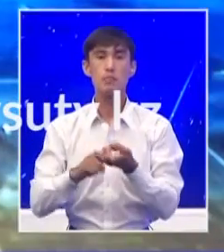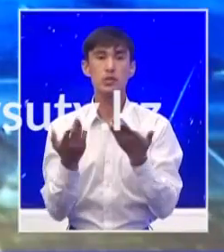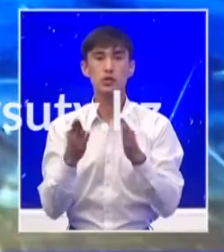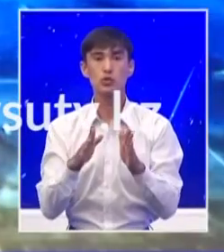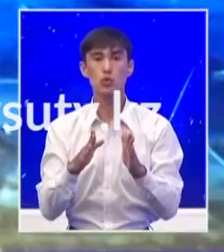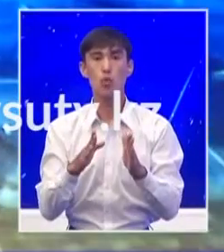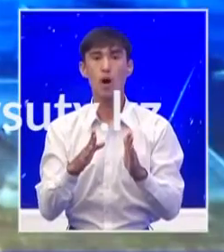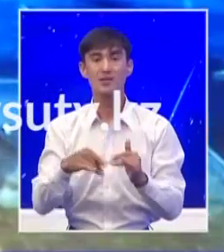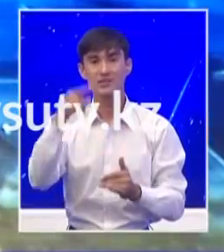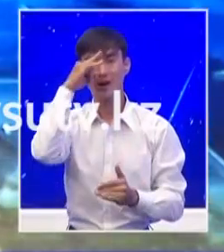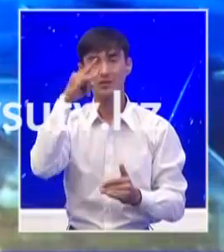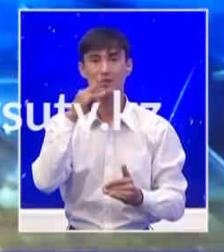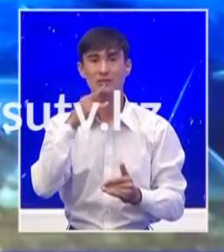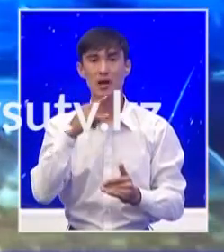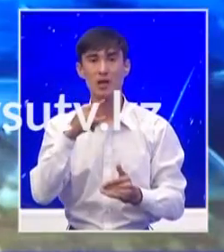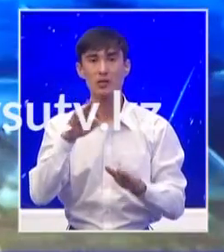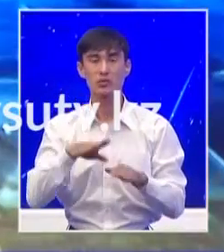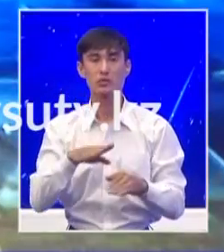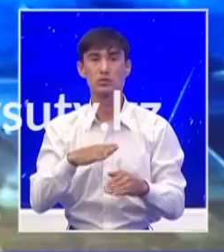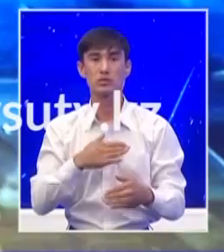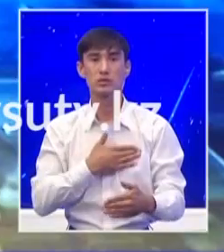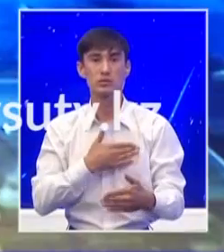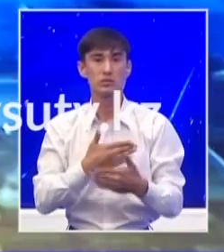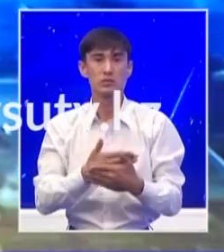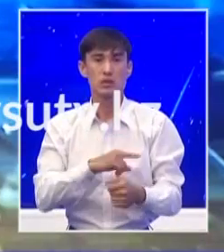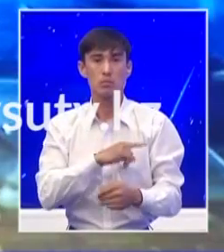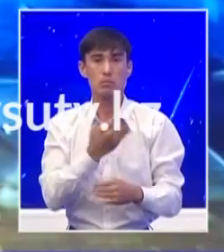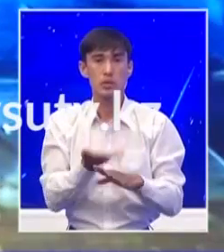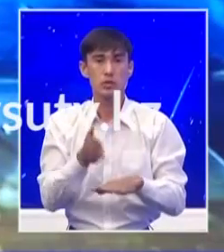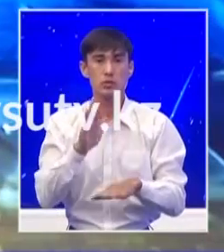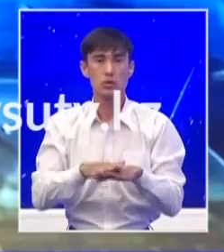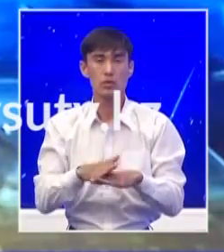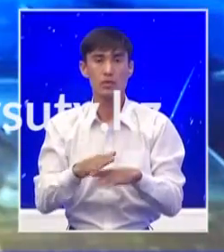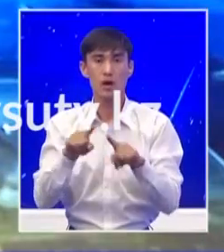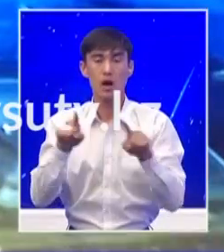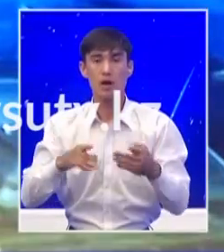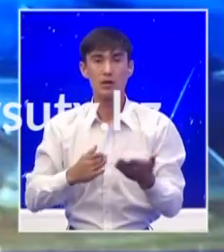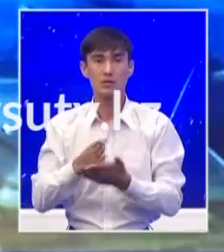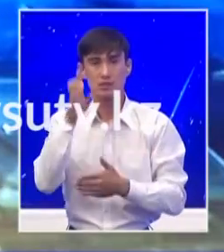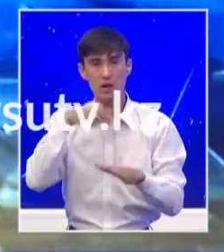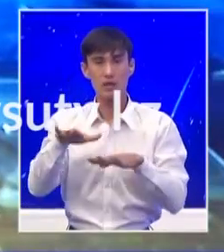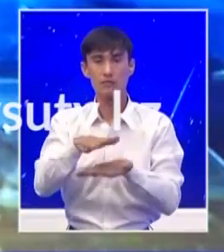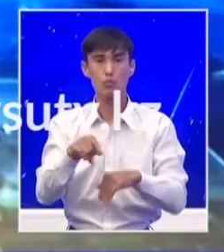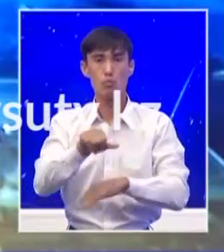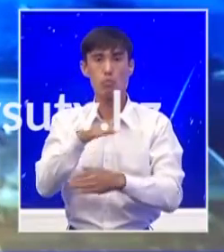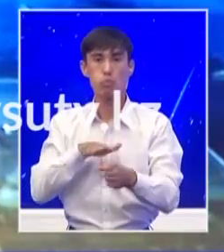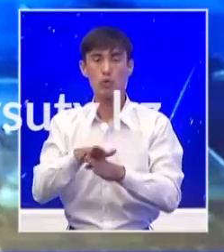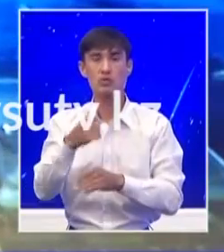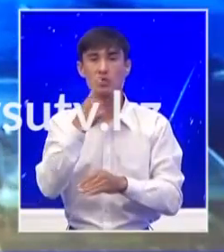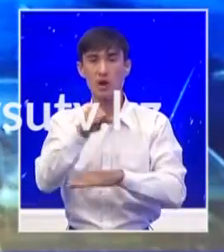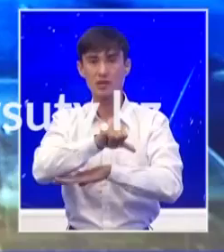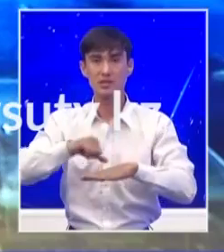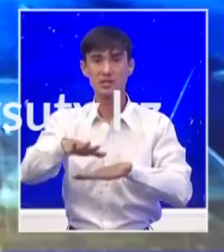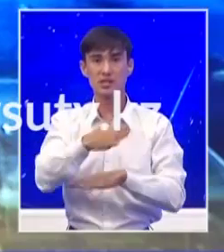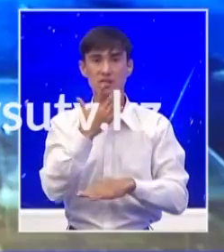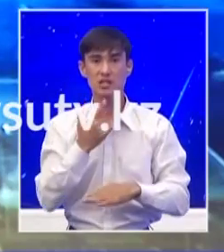Эпидемиологическая ситуация в Казахстане остается напряженной. Карта страны почти полностью окрашена в красный цвет. 4 региона и вовсе